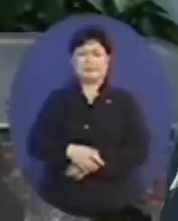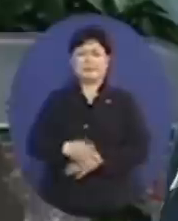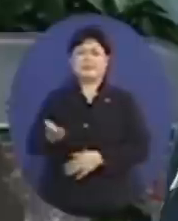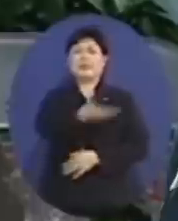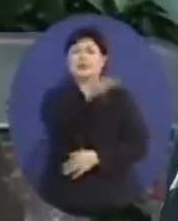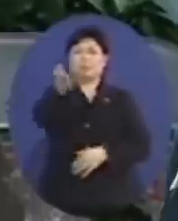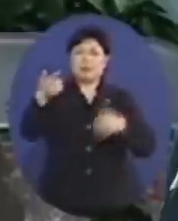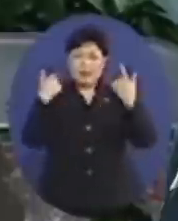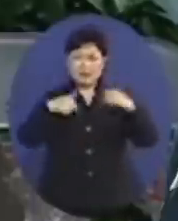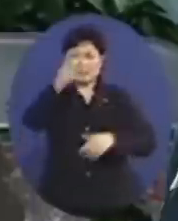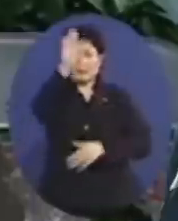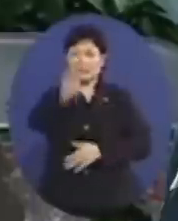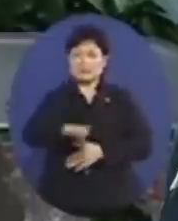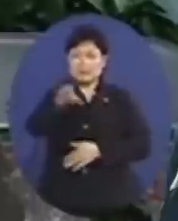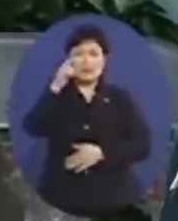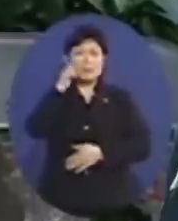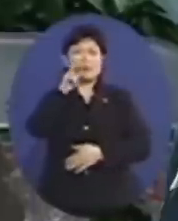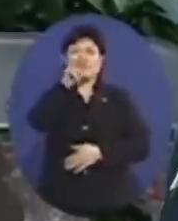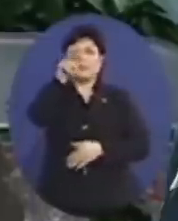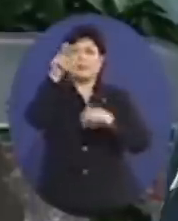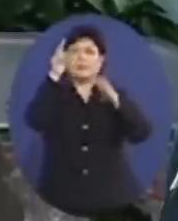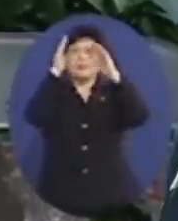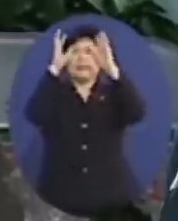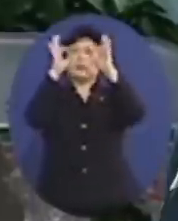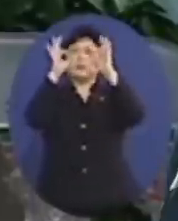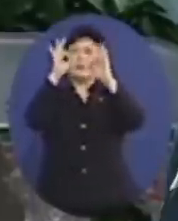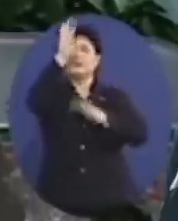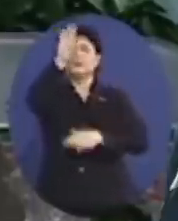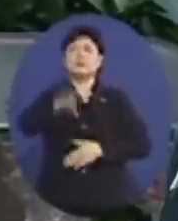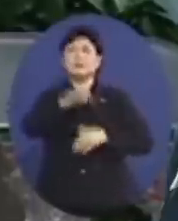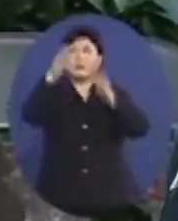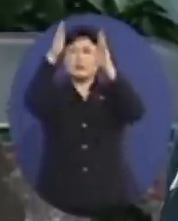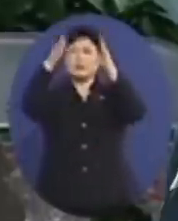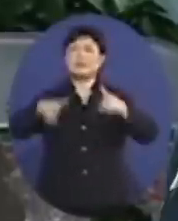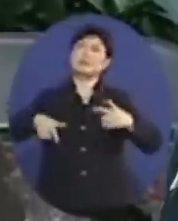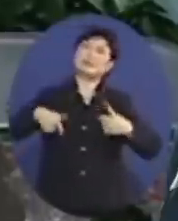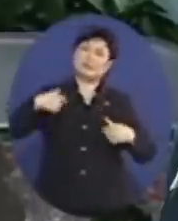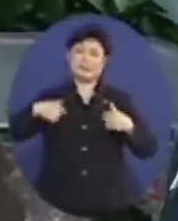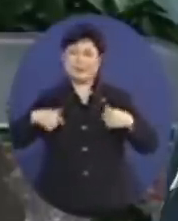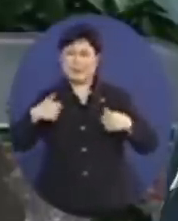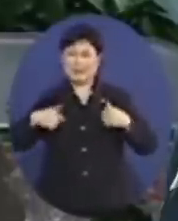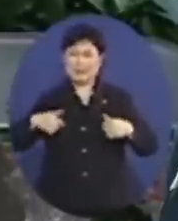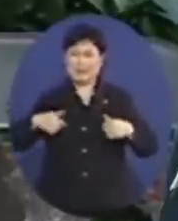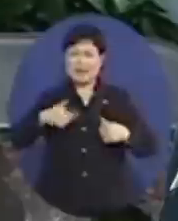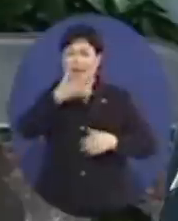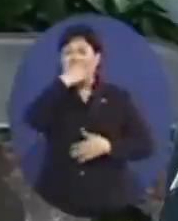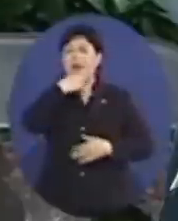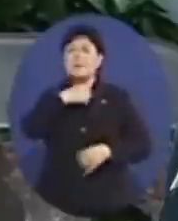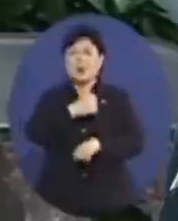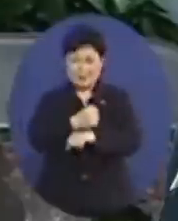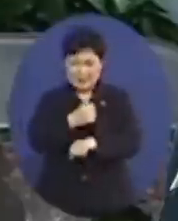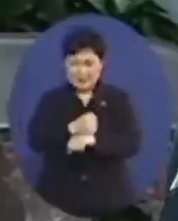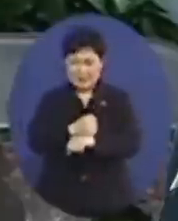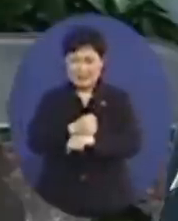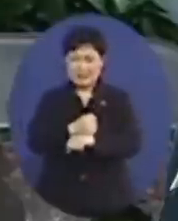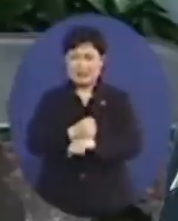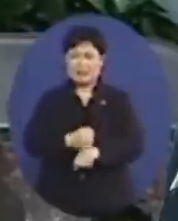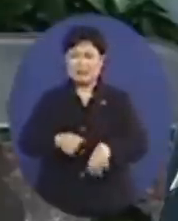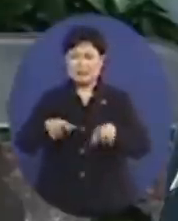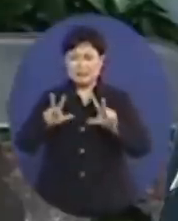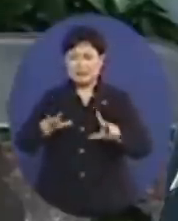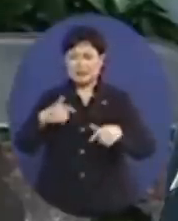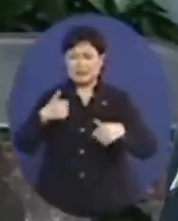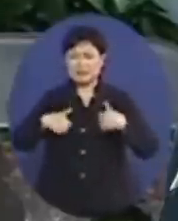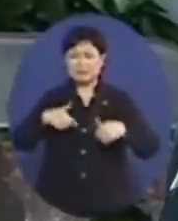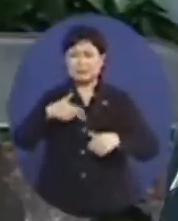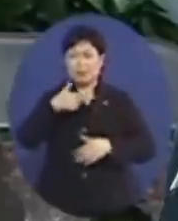여러분은 항상 십자가를 바라보고 주님, 나는 십자가를 통해서 기쁩니다. 행복합니다. 현재 안 기쁘고